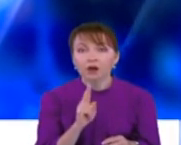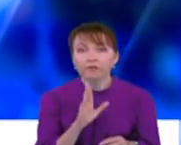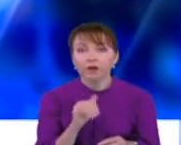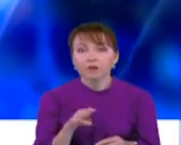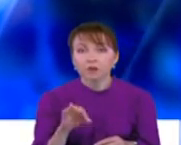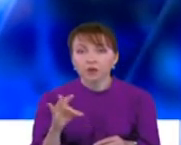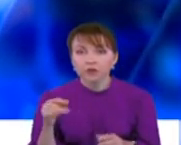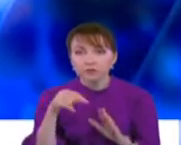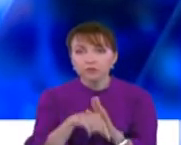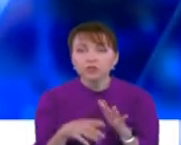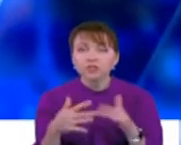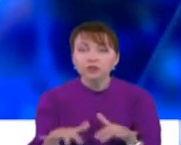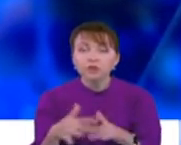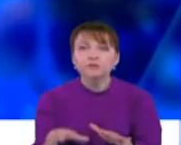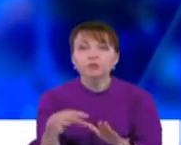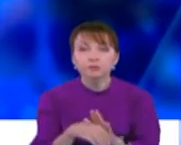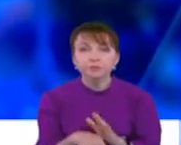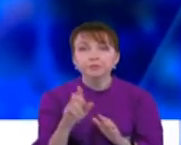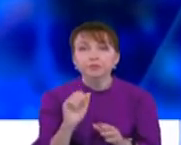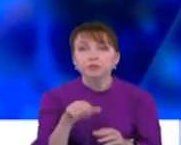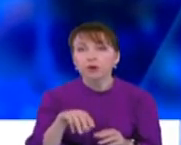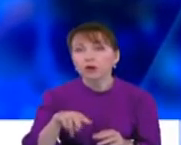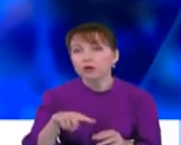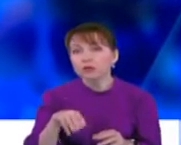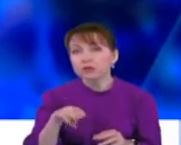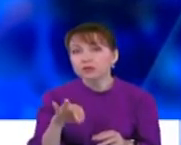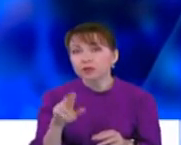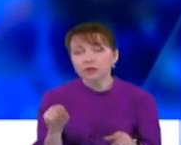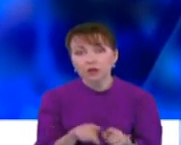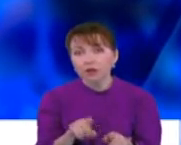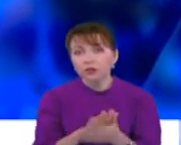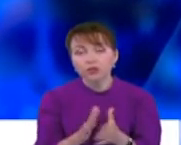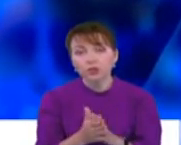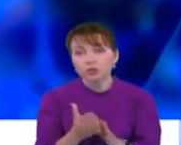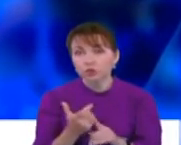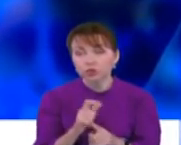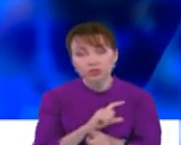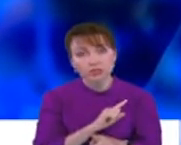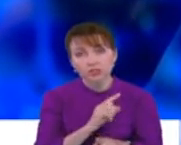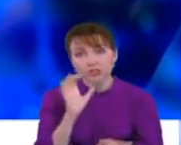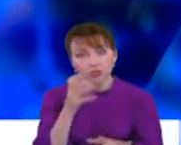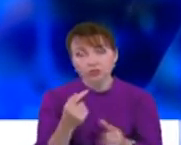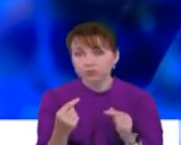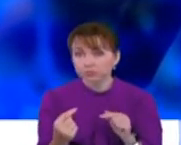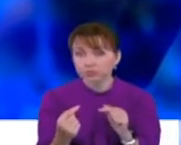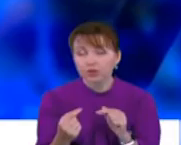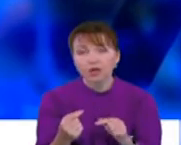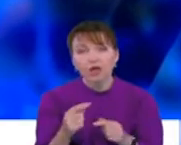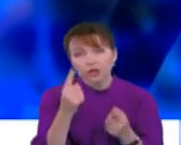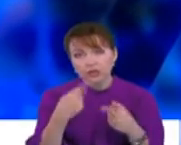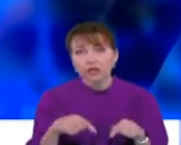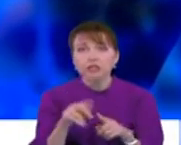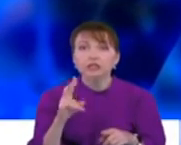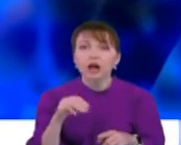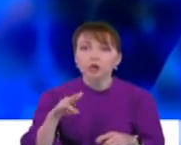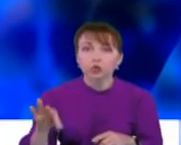акваторії внутрішніх морів, в тому числі на Балтиці така ж ситуація. Там іде теж дуже серйозне протистояння країн НАТО і Російської